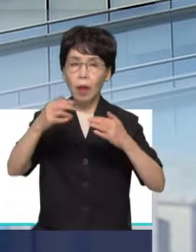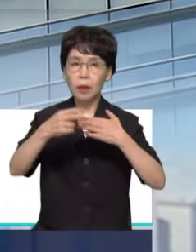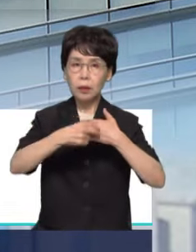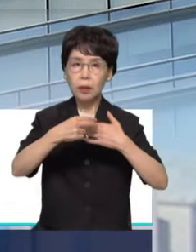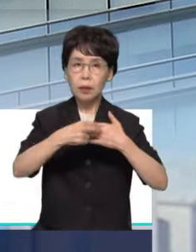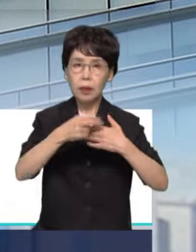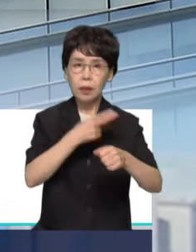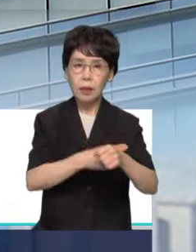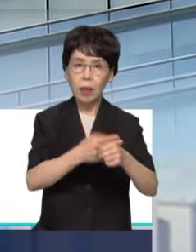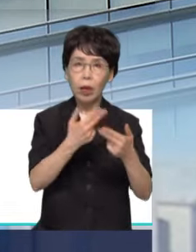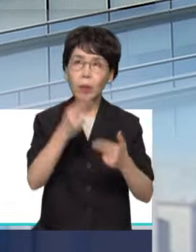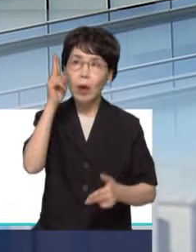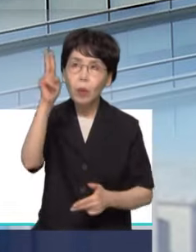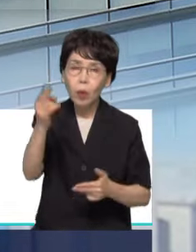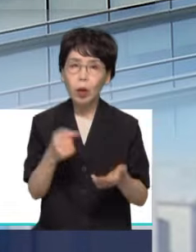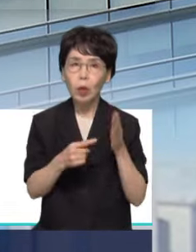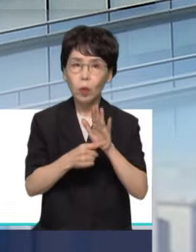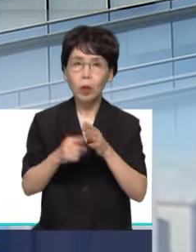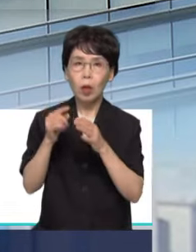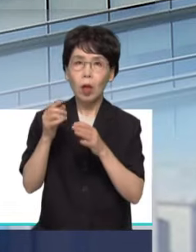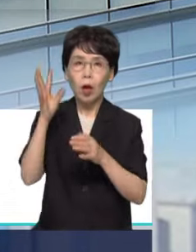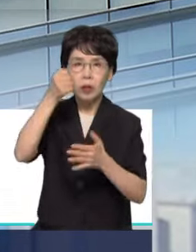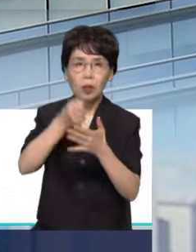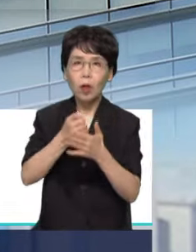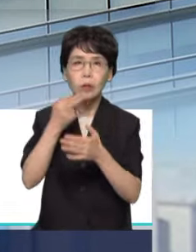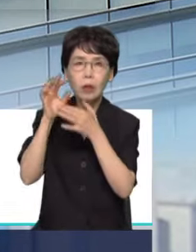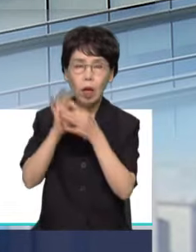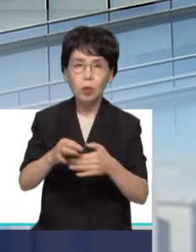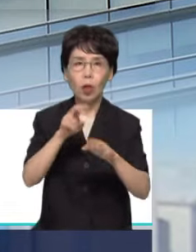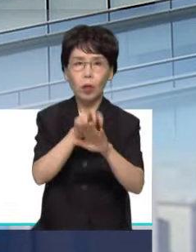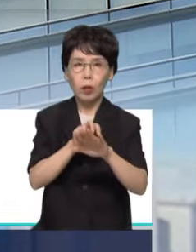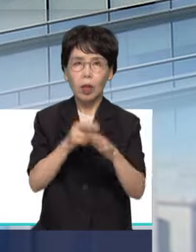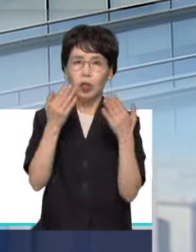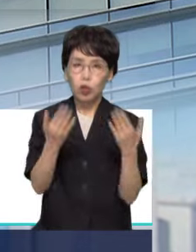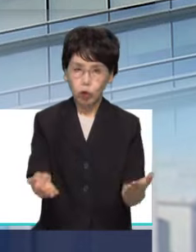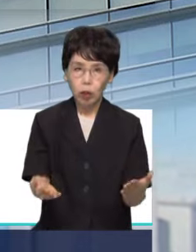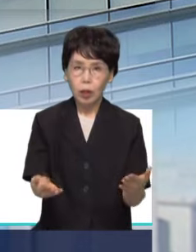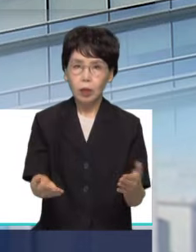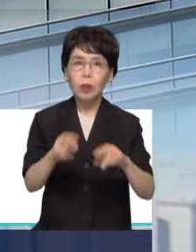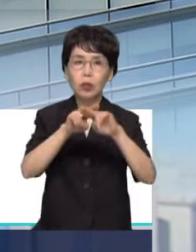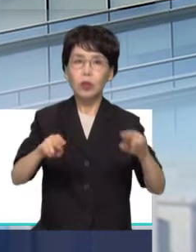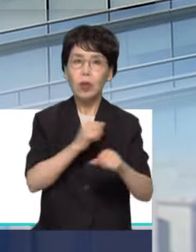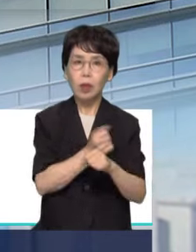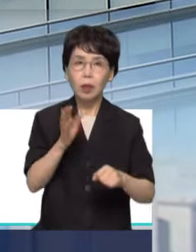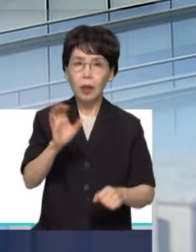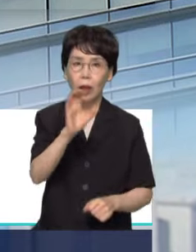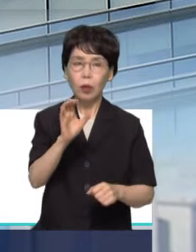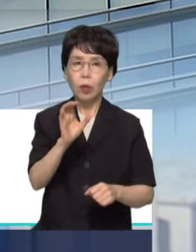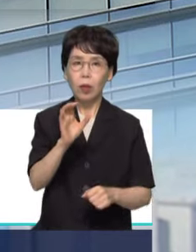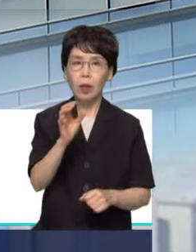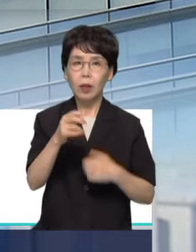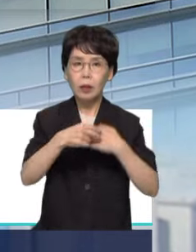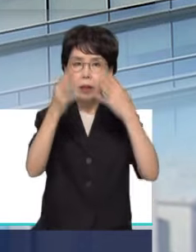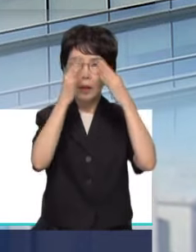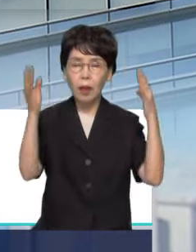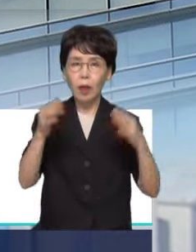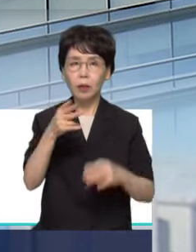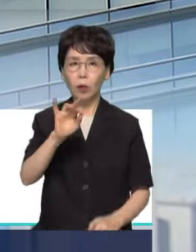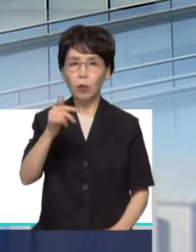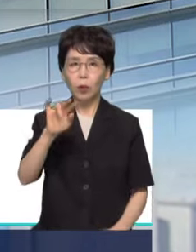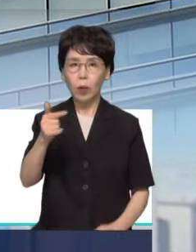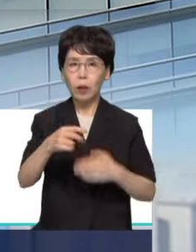대한의사협회가 모레로 예고했던 무기한 휴진을 사실상 철회한 가운데 가톨릭 의대와 성균관 의대가 오늘 총회에서 휴진 여부를